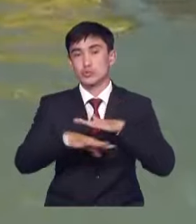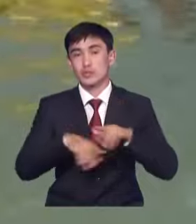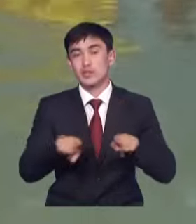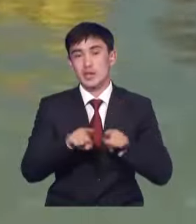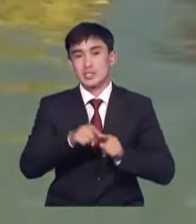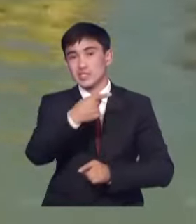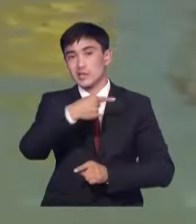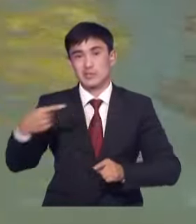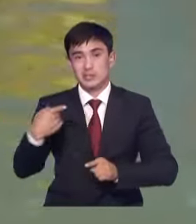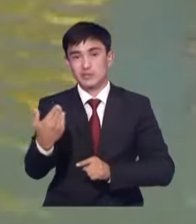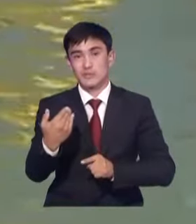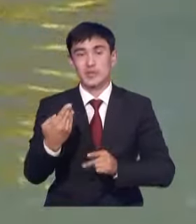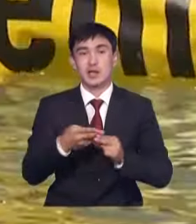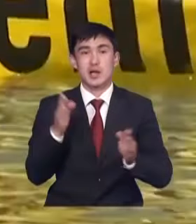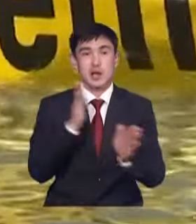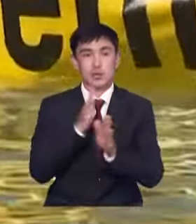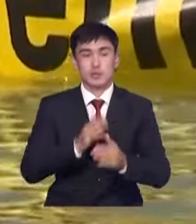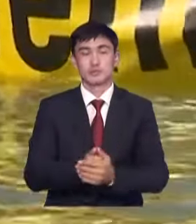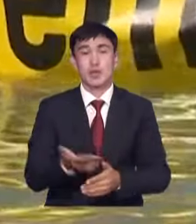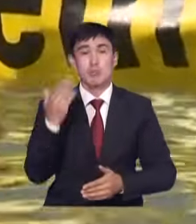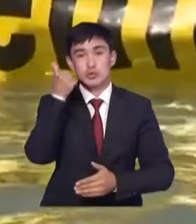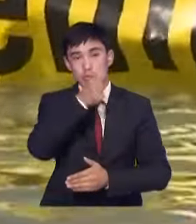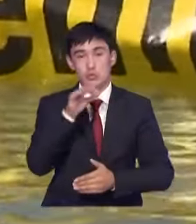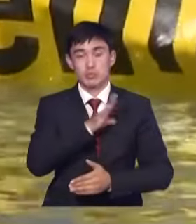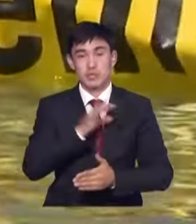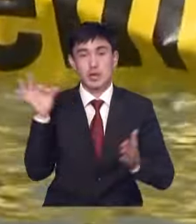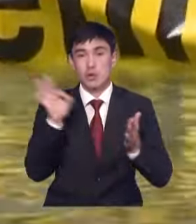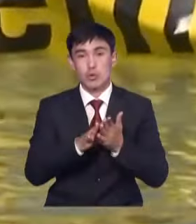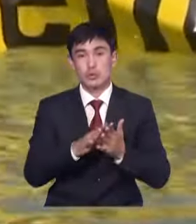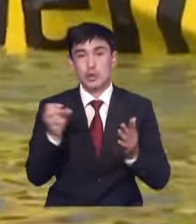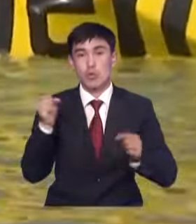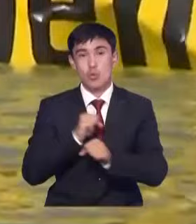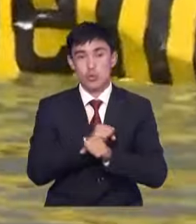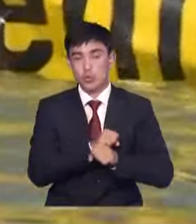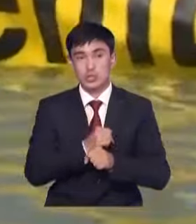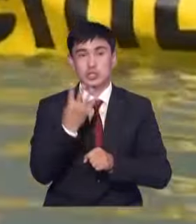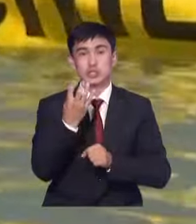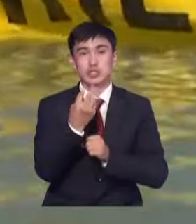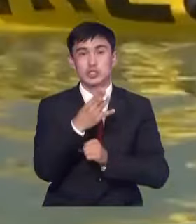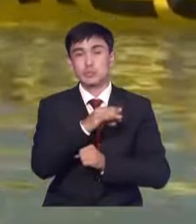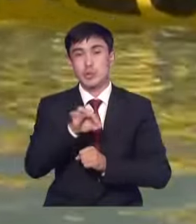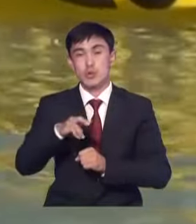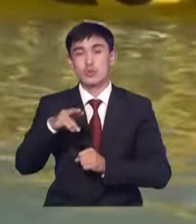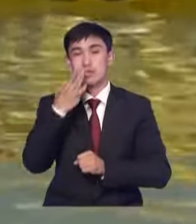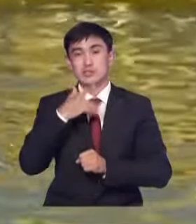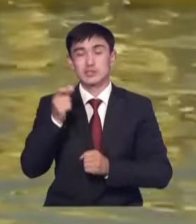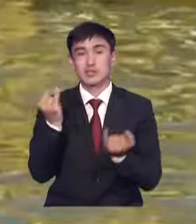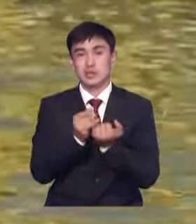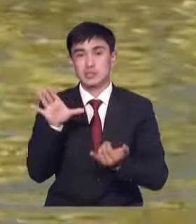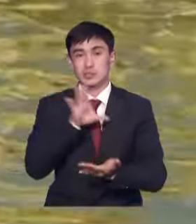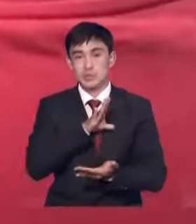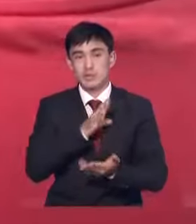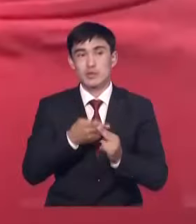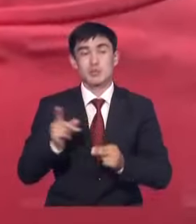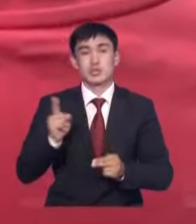также негативным воздействием на экологию. Прошлый год стал рекордным для курорта. Почти 14 миллионов иностранных гостей. В